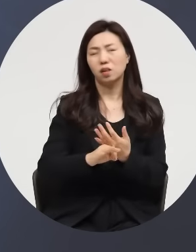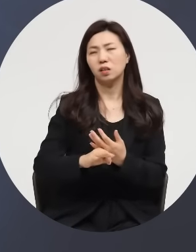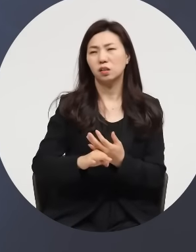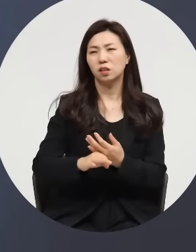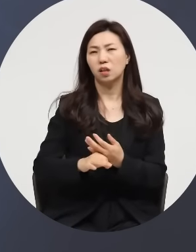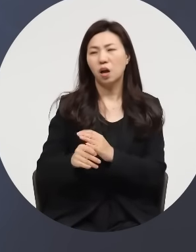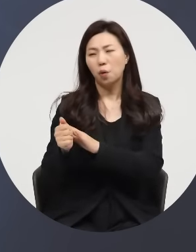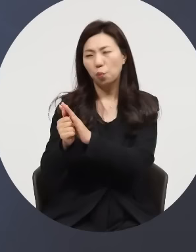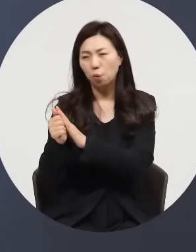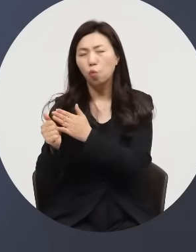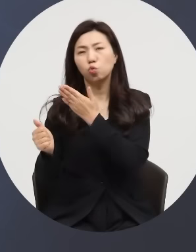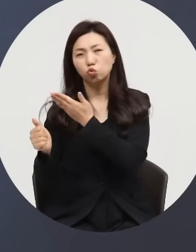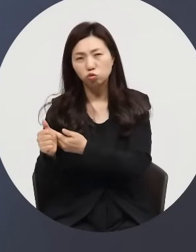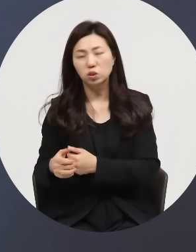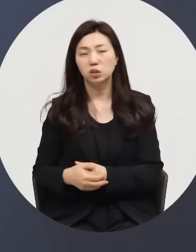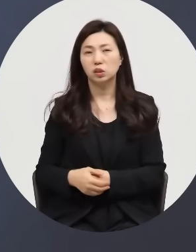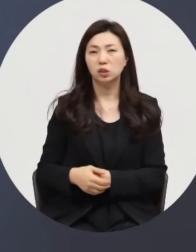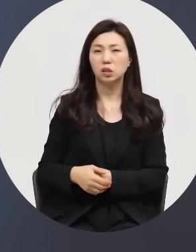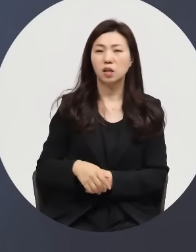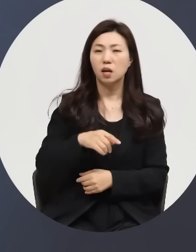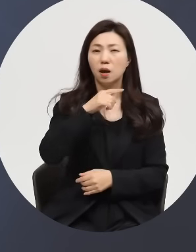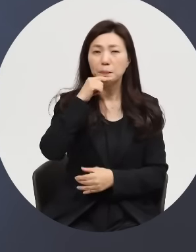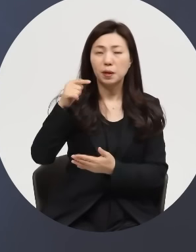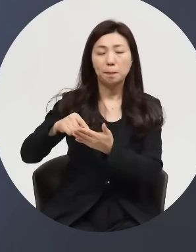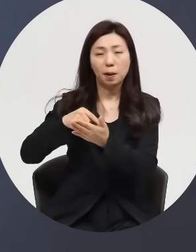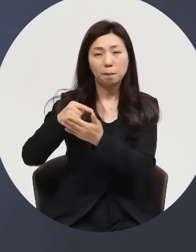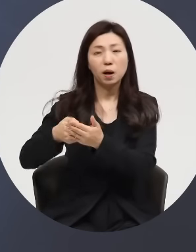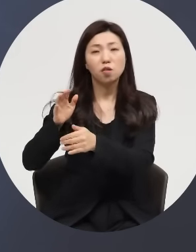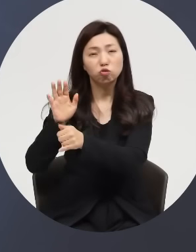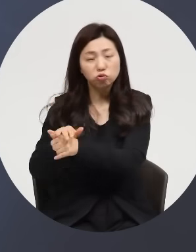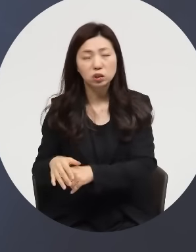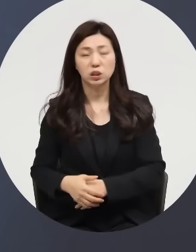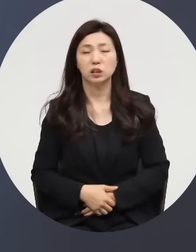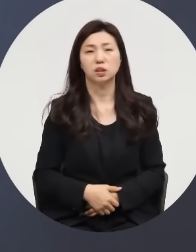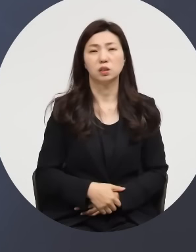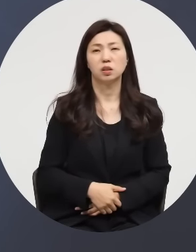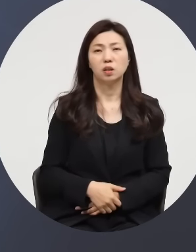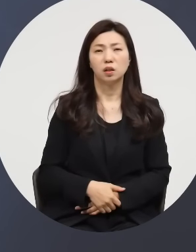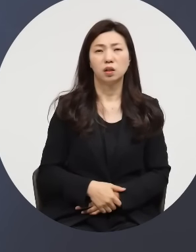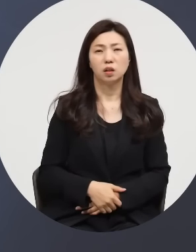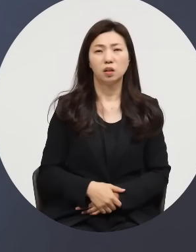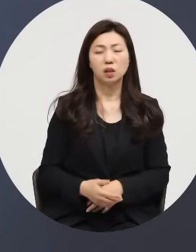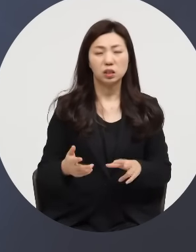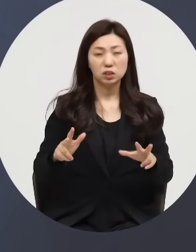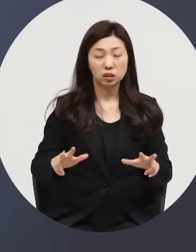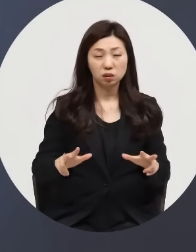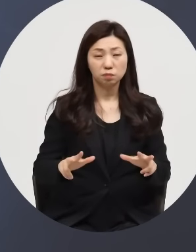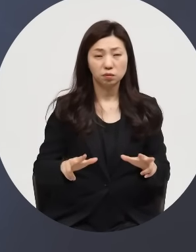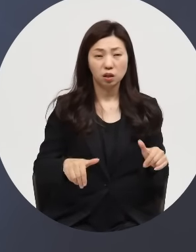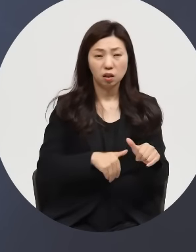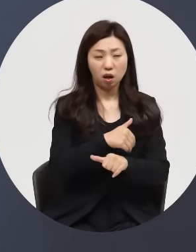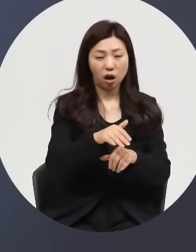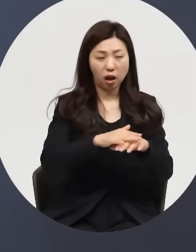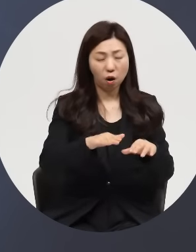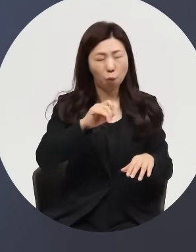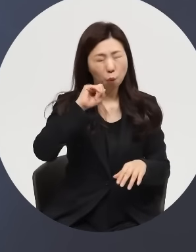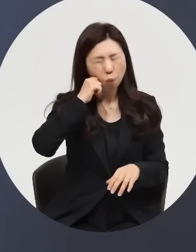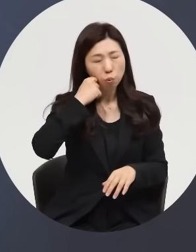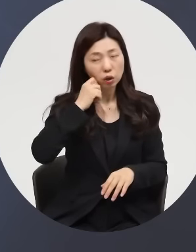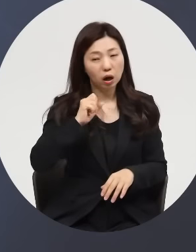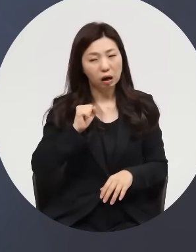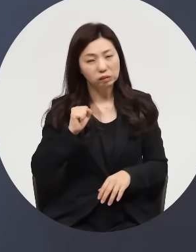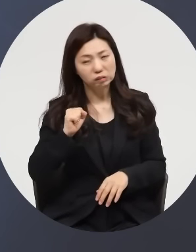나중에 해주든지 이래야지 이렇게 지금 같은 상황에 연연하면 같이 빠져